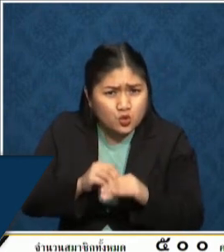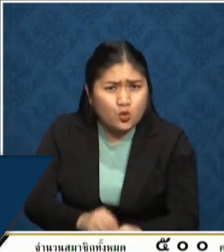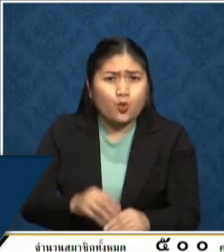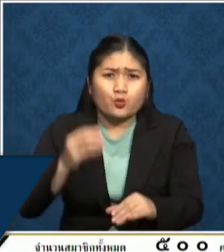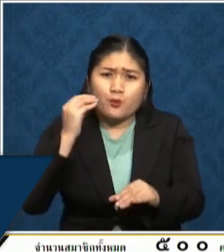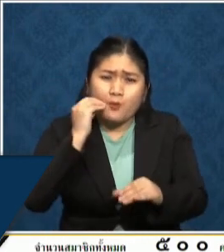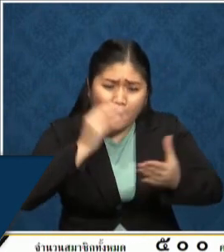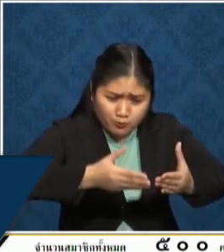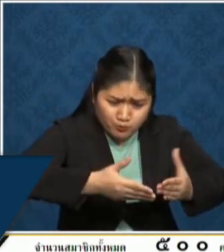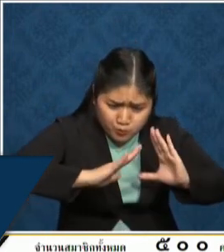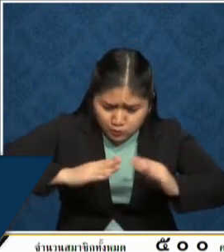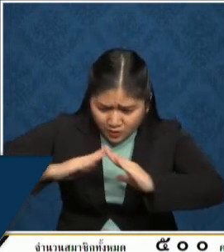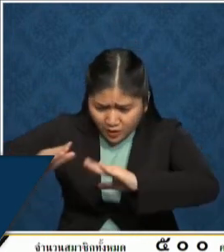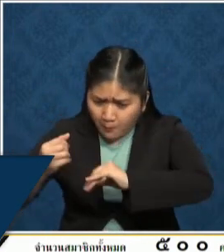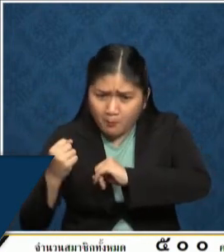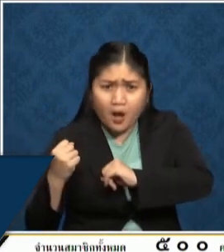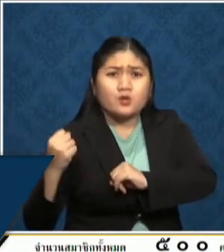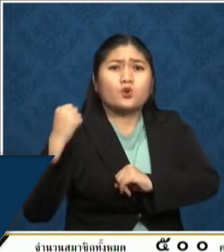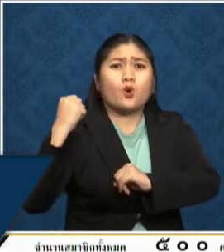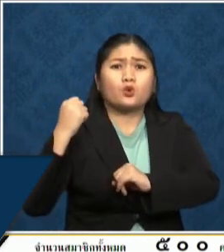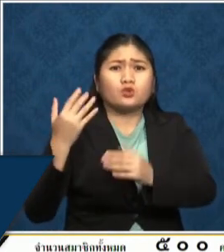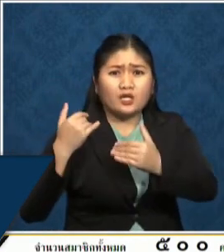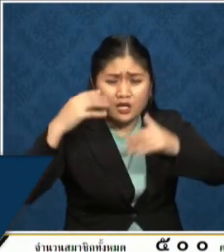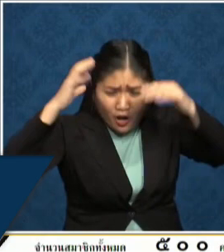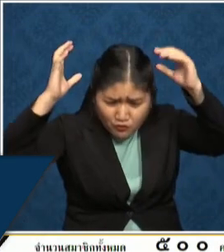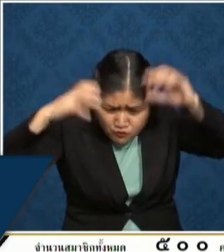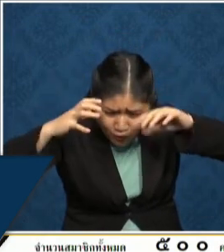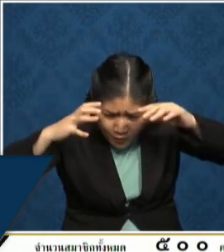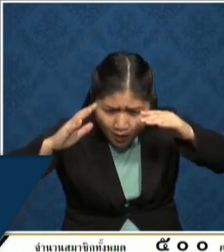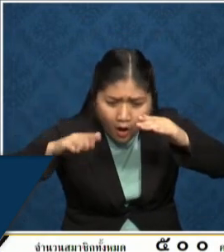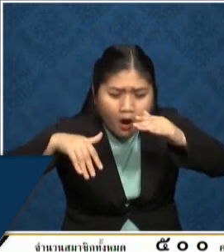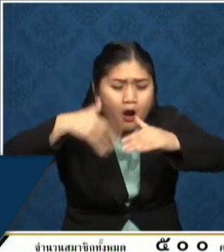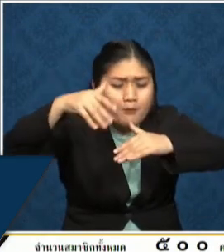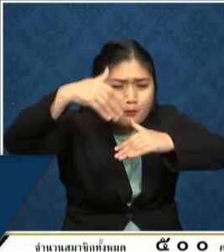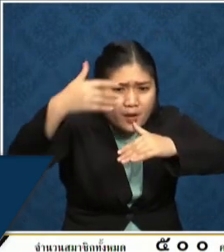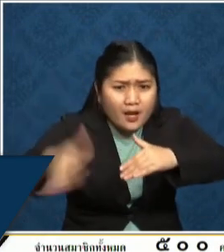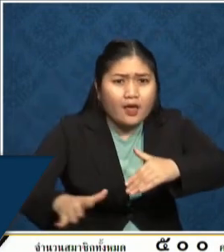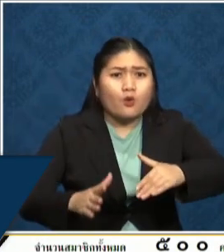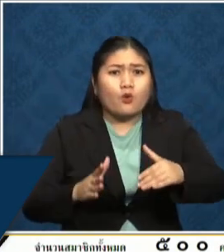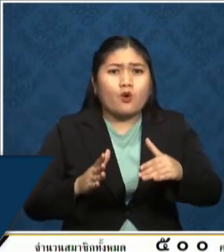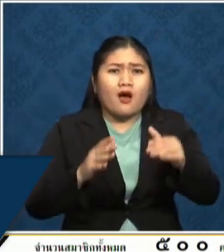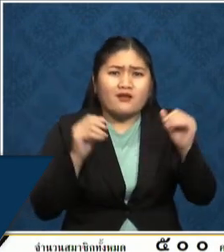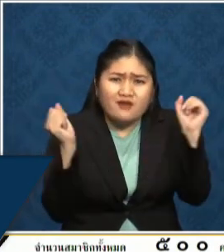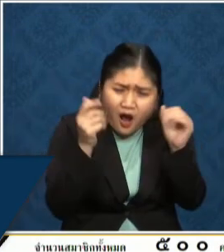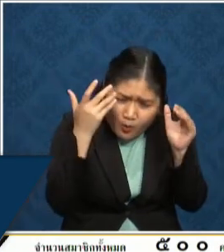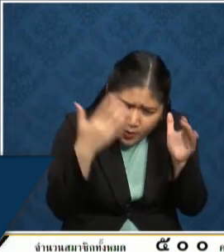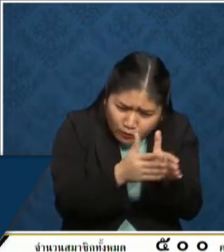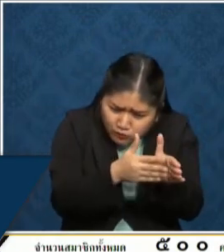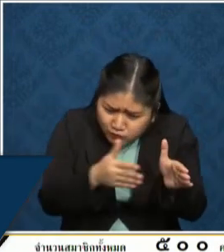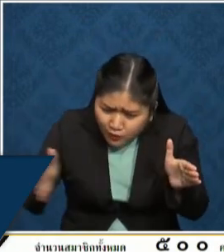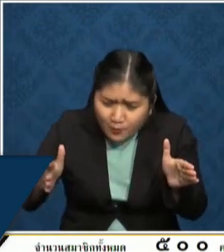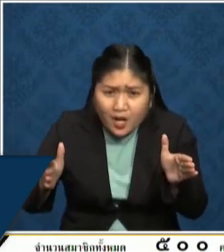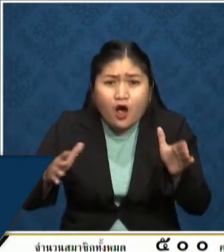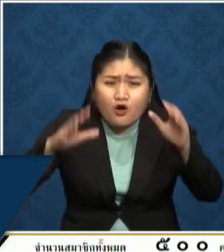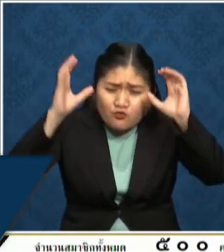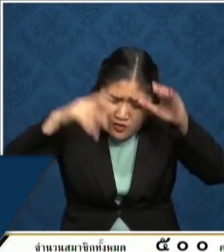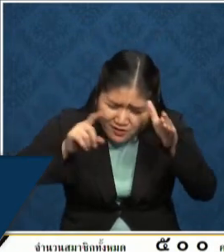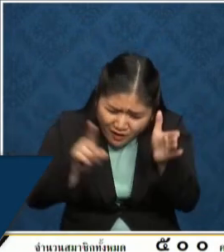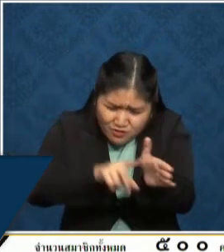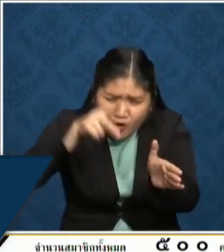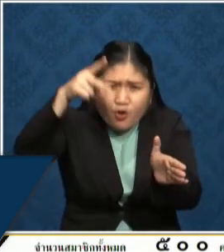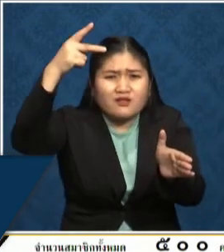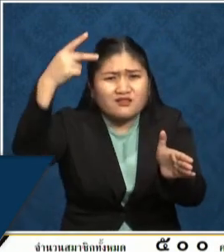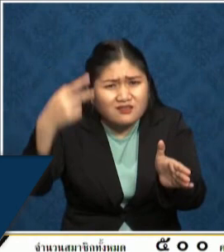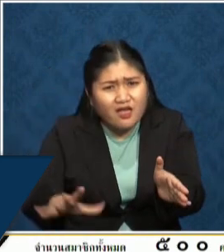ฐานครับเขาผ่านหนาฝณมาแล้วนะครับเขาผ่านหนา fábbl Kraเขาผ่านฝนซ้อมสองมาแล้ว